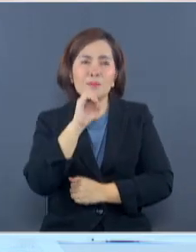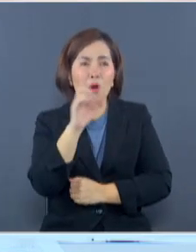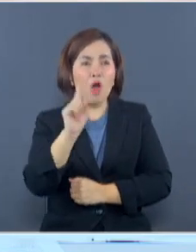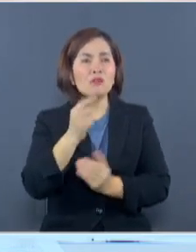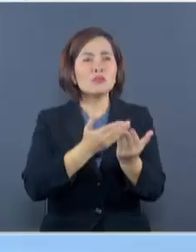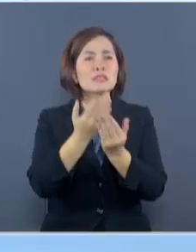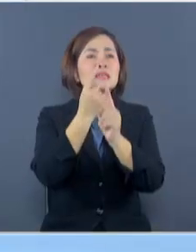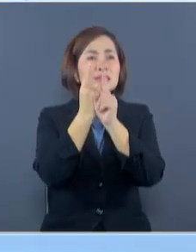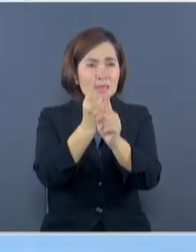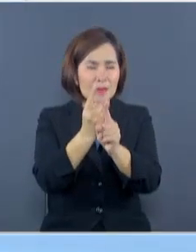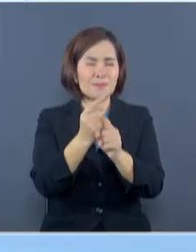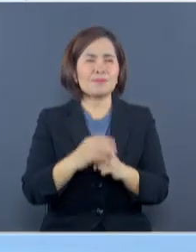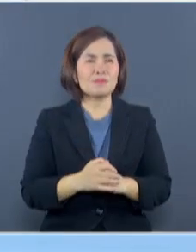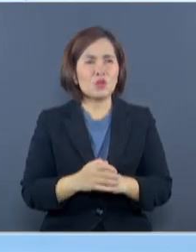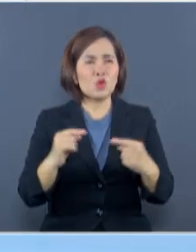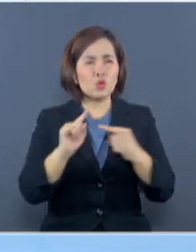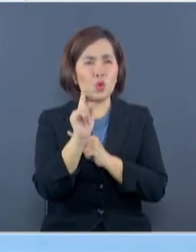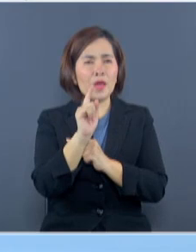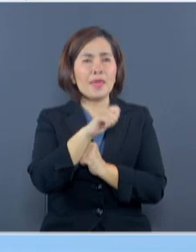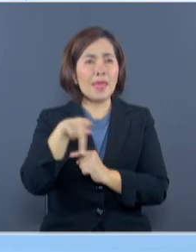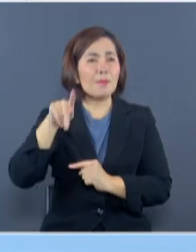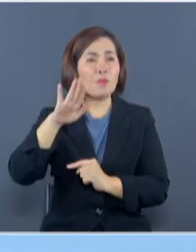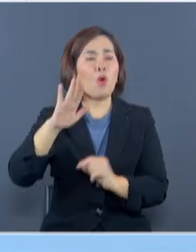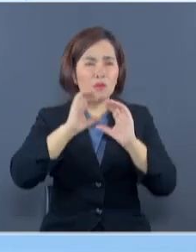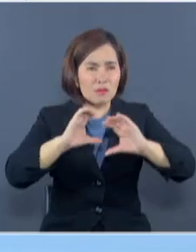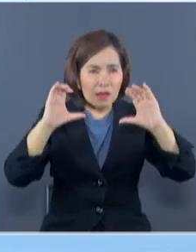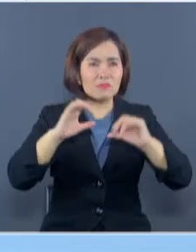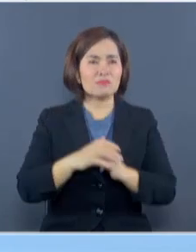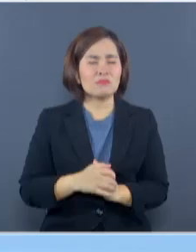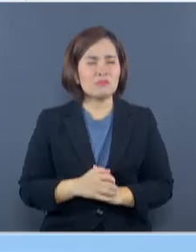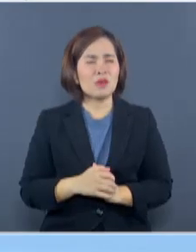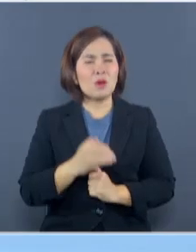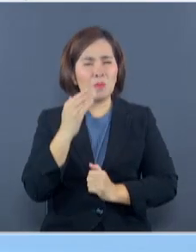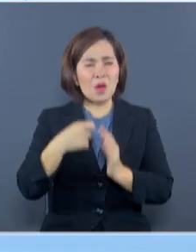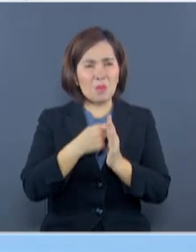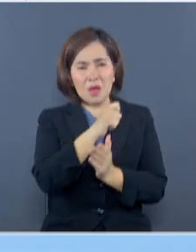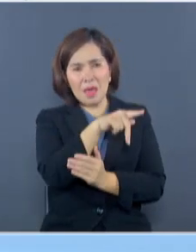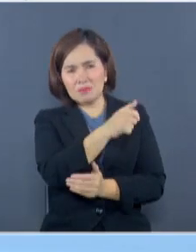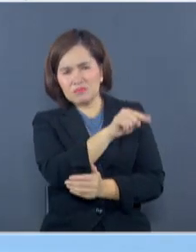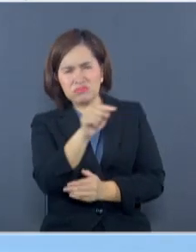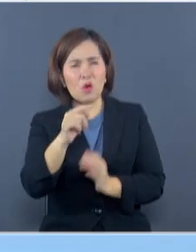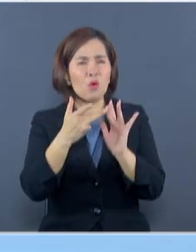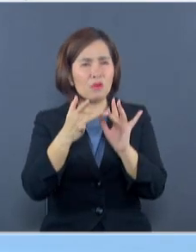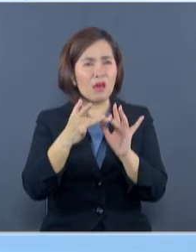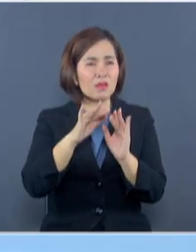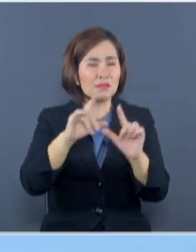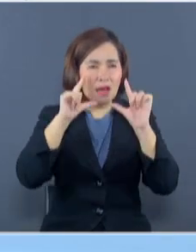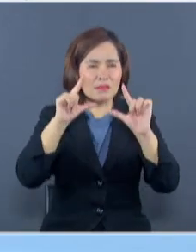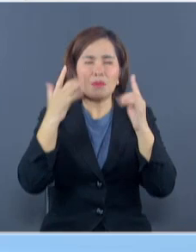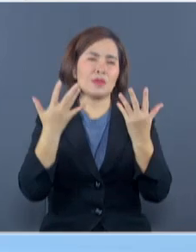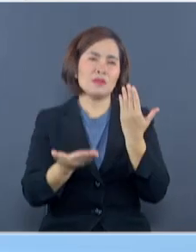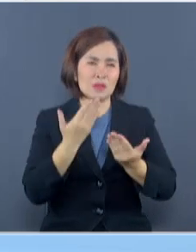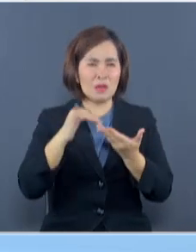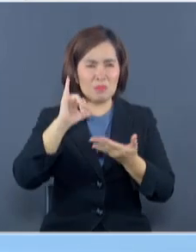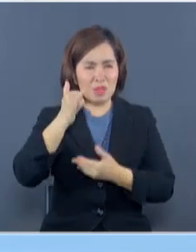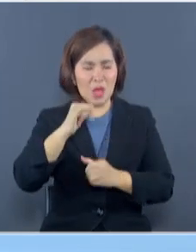ป็นไม่ใช่ควรนะจริงๆต้องซื้อผ่านเนี่ยแอปเป๋าตังค์เท่านั้นเป็นหลักนะฮะเพราะว่าแอปต่างๆที่เหลือที่เป็นออนไลน์ต่างๆต่อให้ชื่อดังขนาดไหนต่